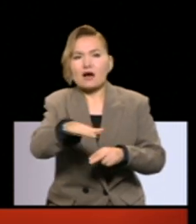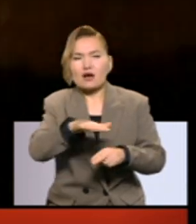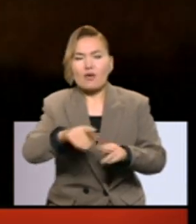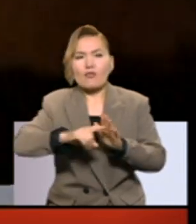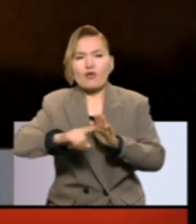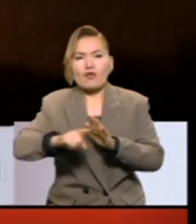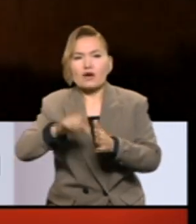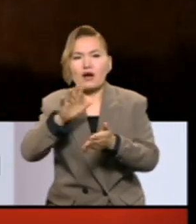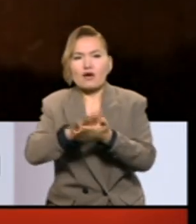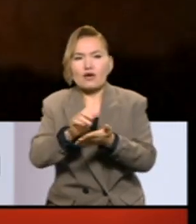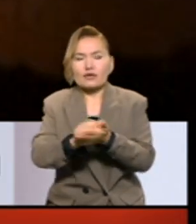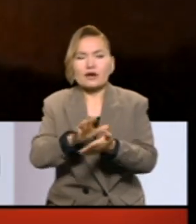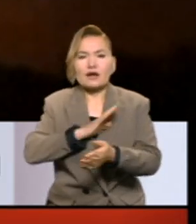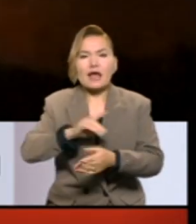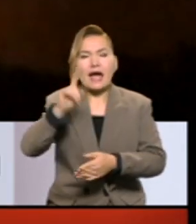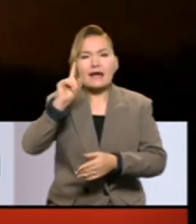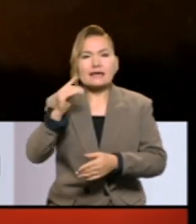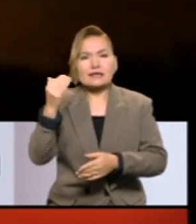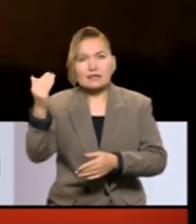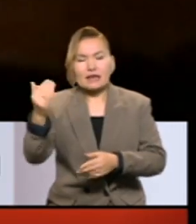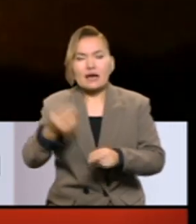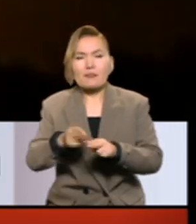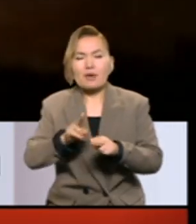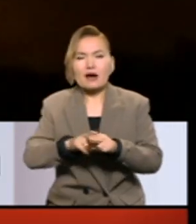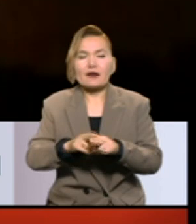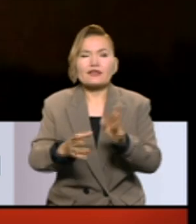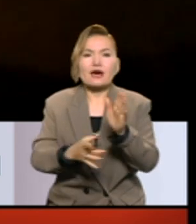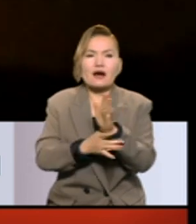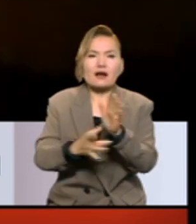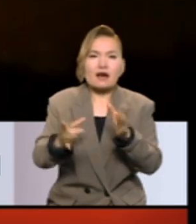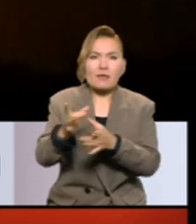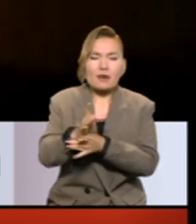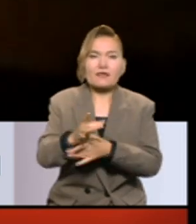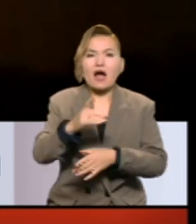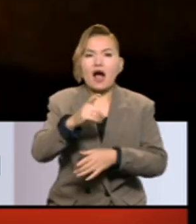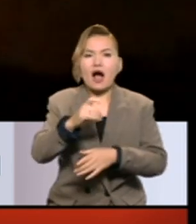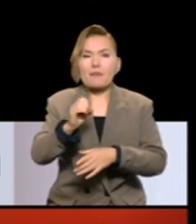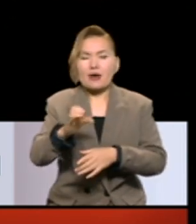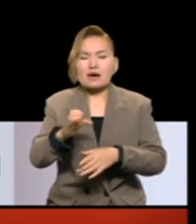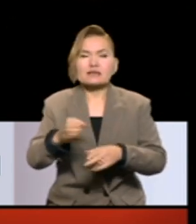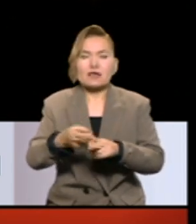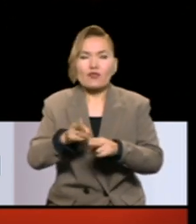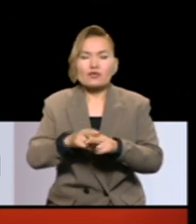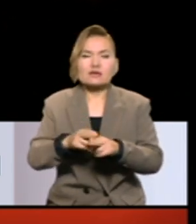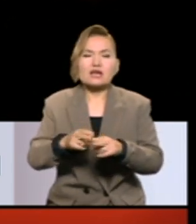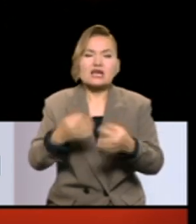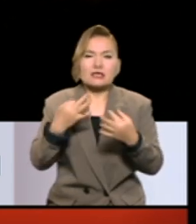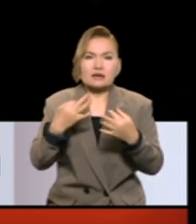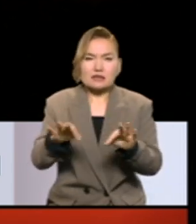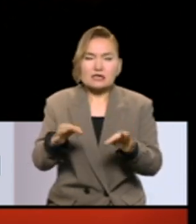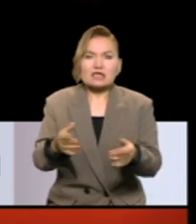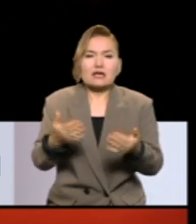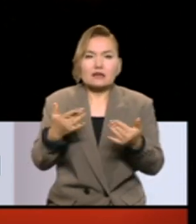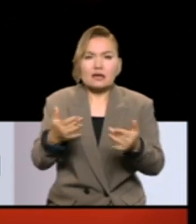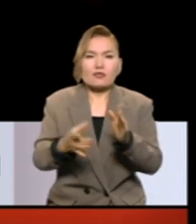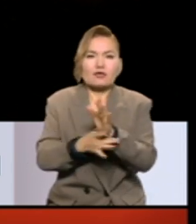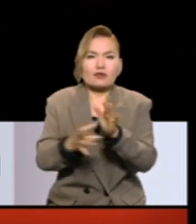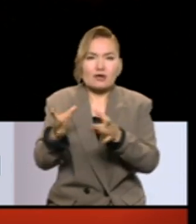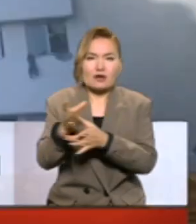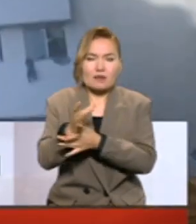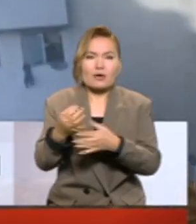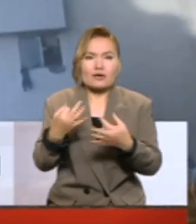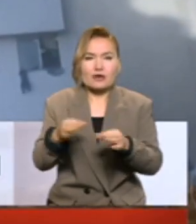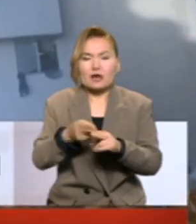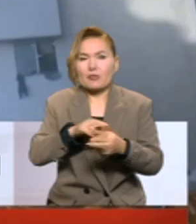берді. Израиль билігі Хамастың кепіліндегі азаматтар босатылмайынша соғысты тоқтатпайтынын мәлімдеді. Гуманитарлық